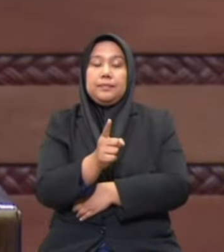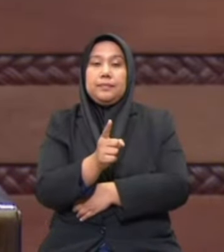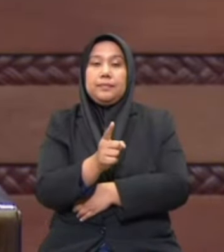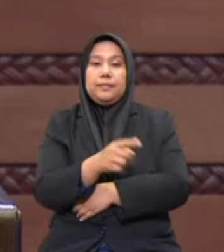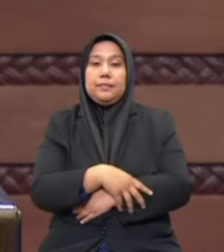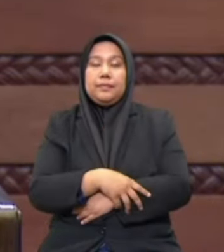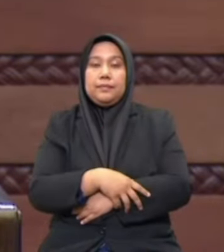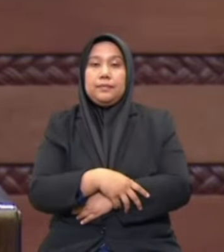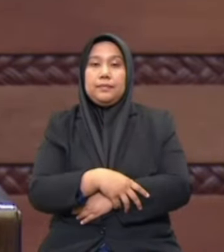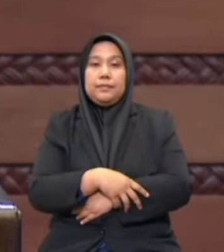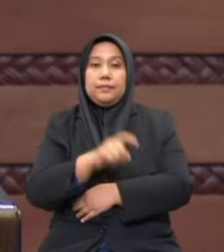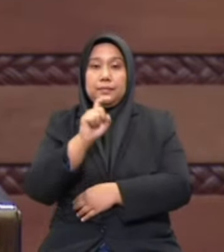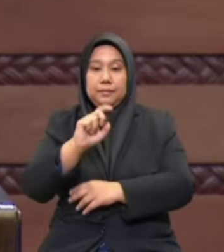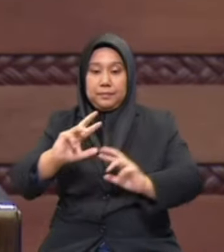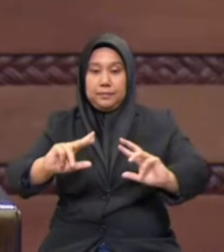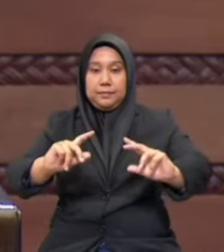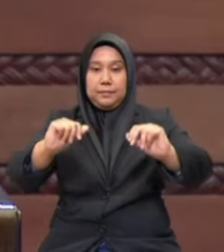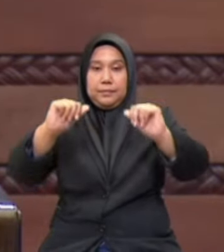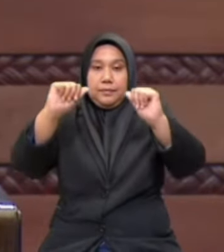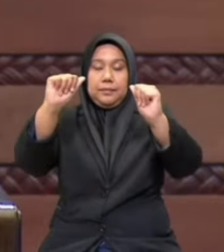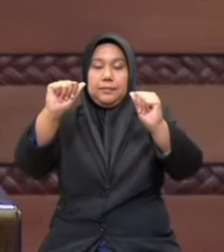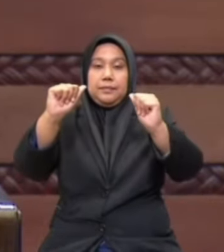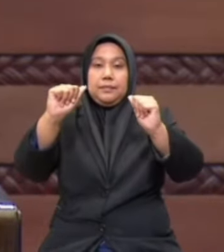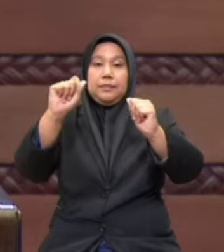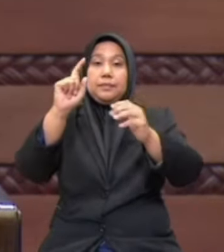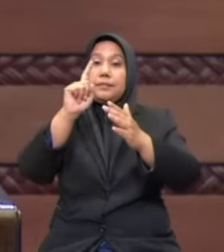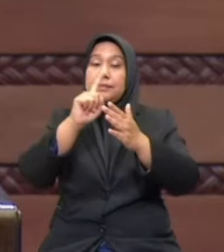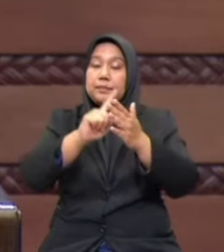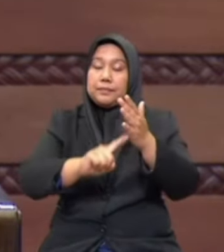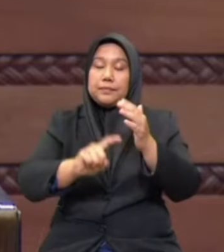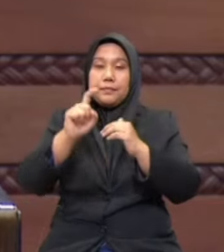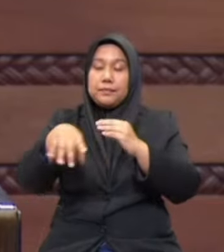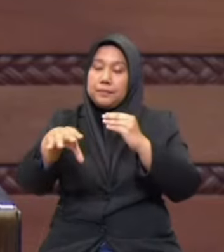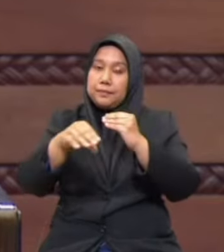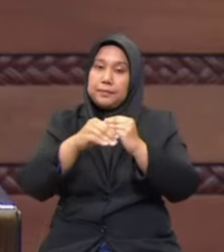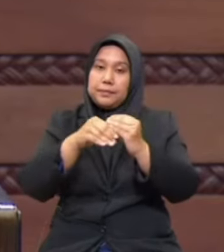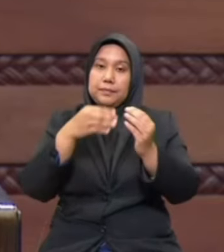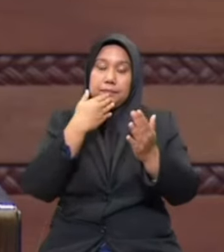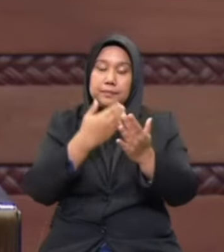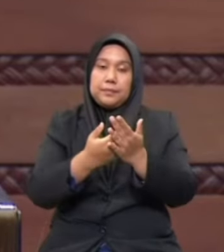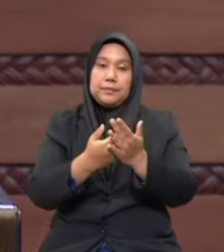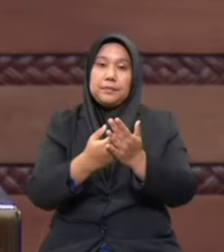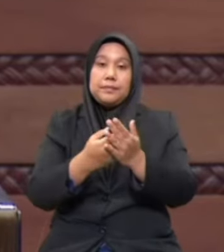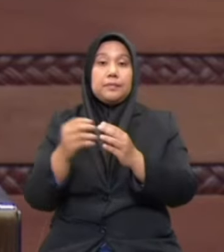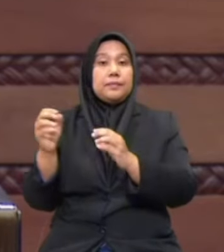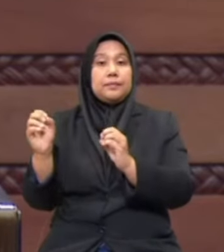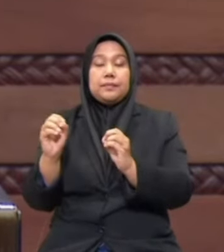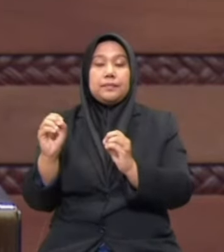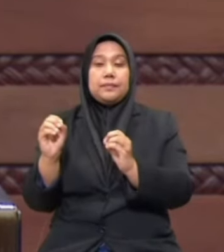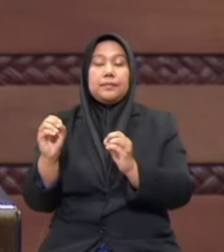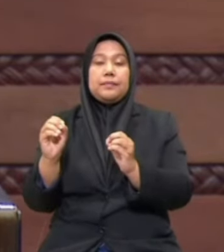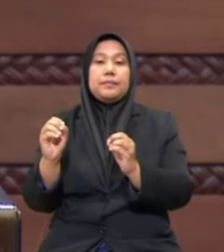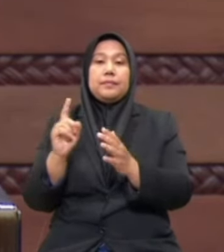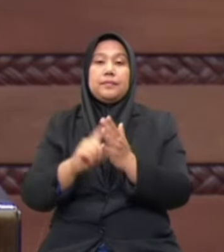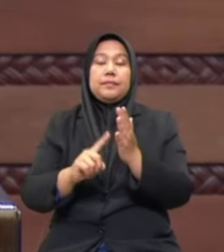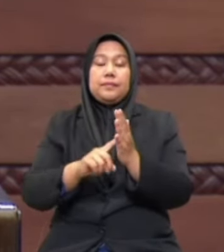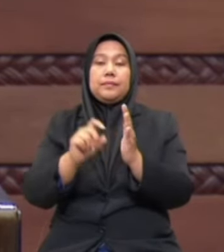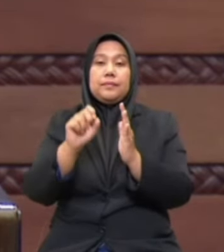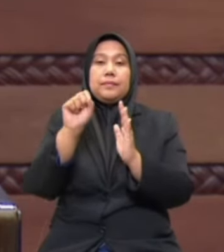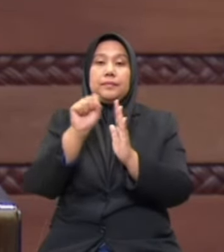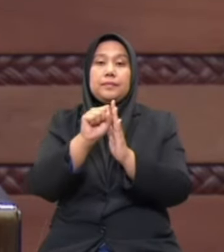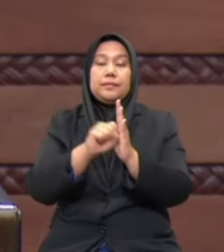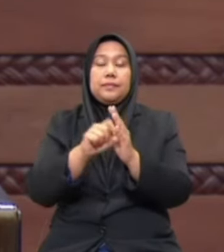dinik taraf kita dinik tarf apa sepatut tidak bayar di dalam syarat kita ambil Keluar kita berbincang